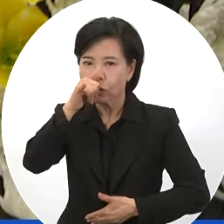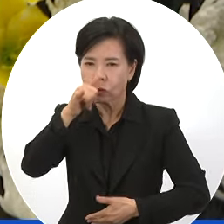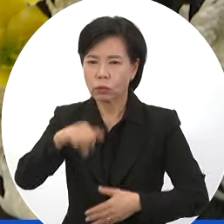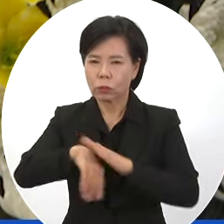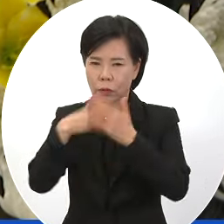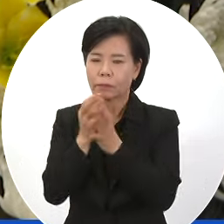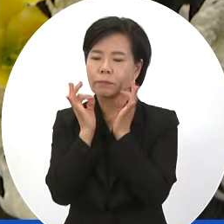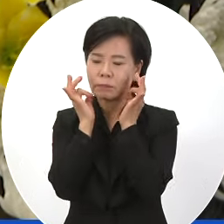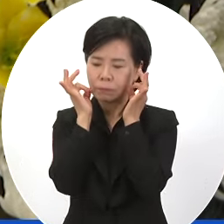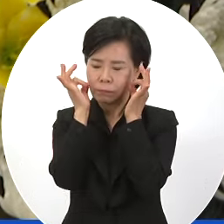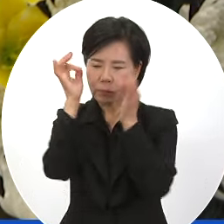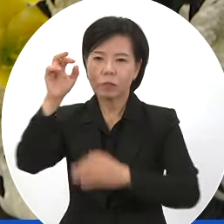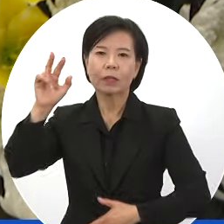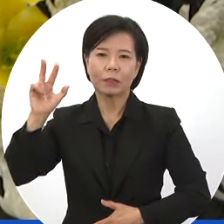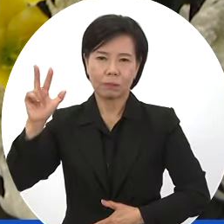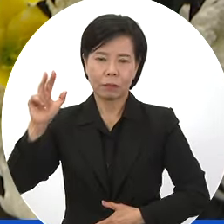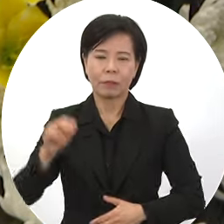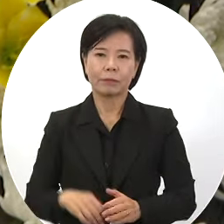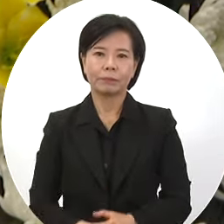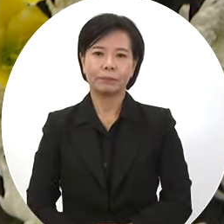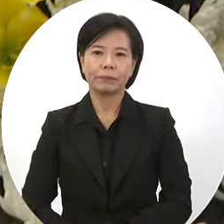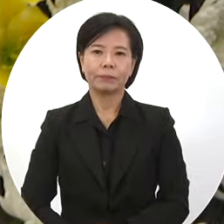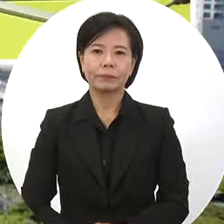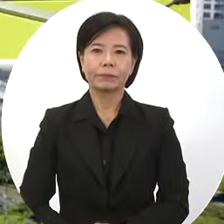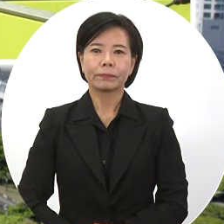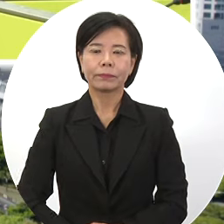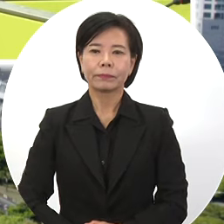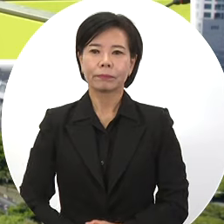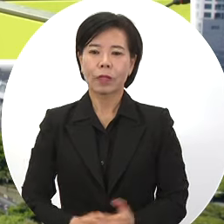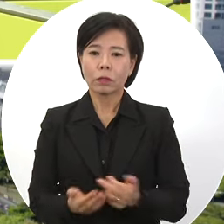있도록 온 힘을 다하겠습니다.